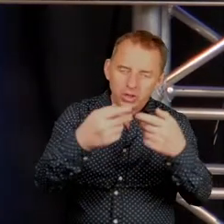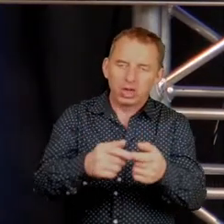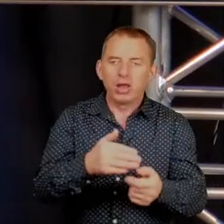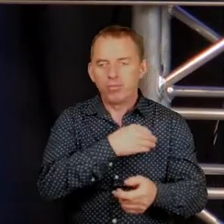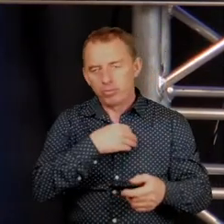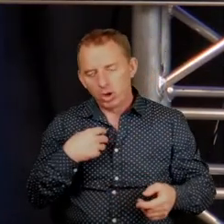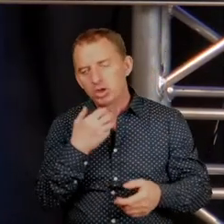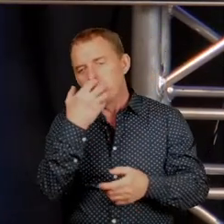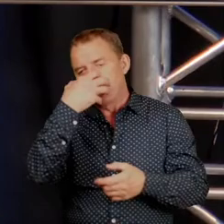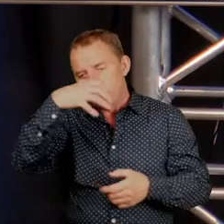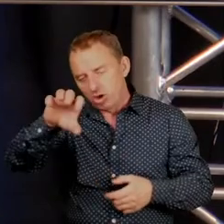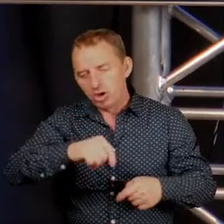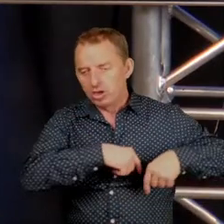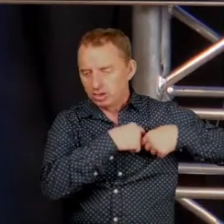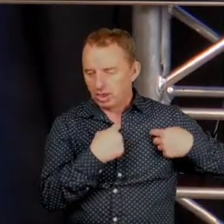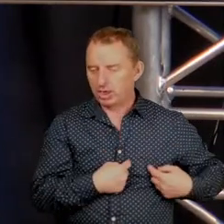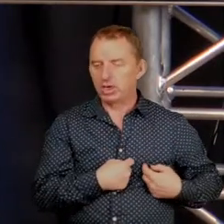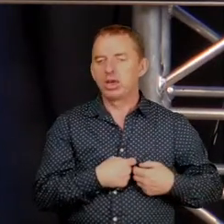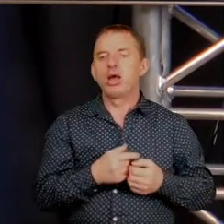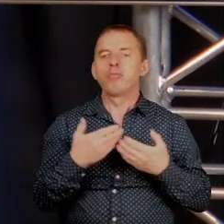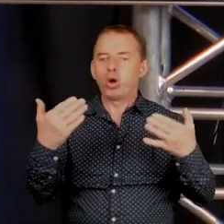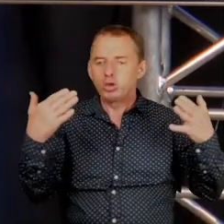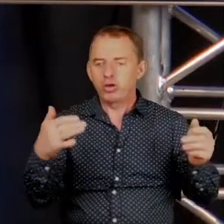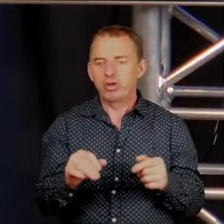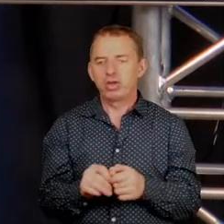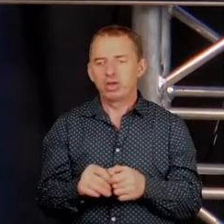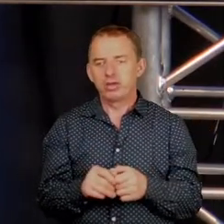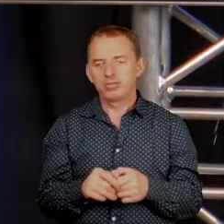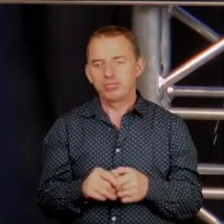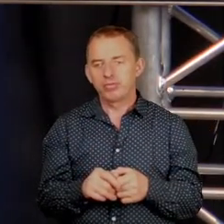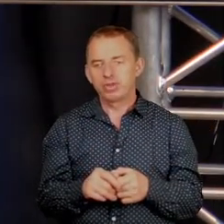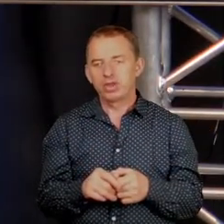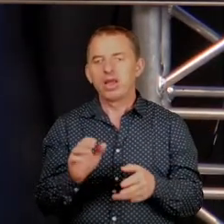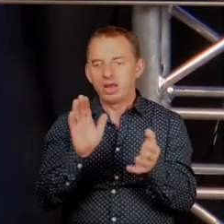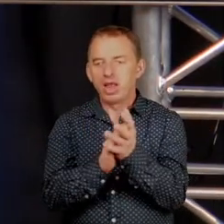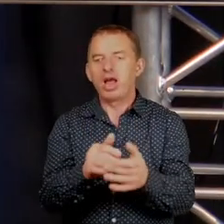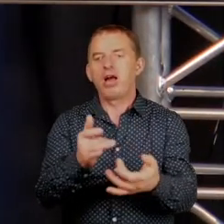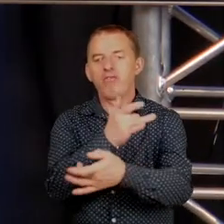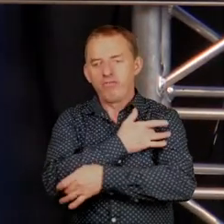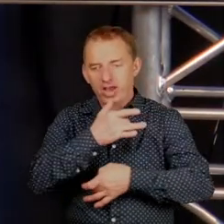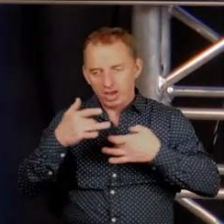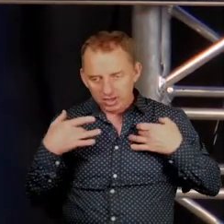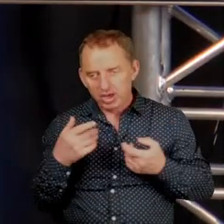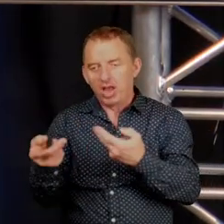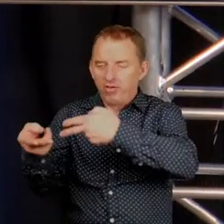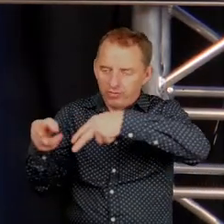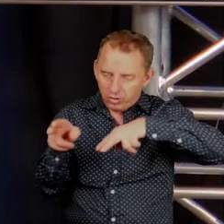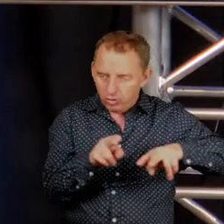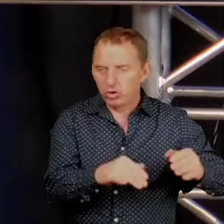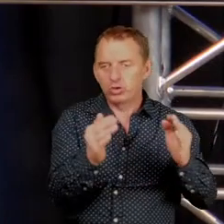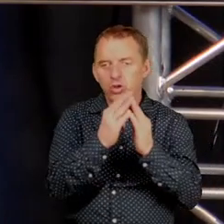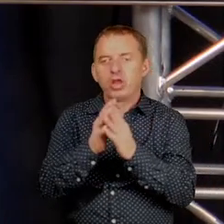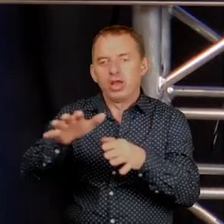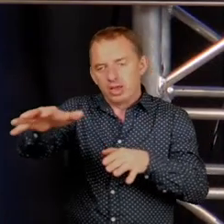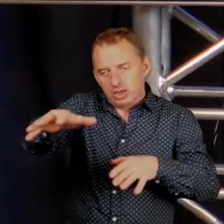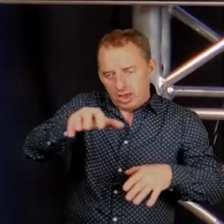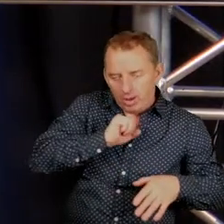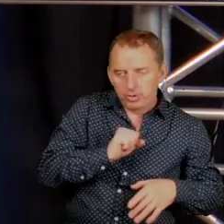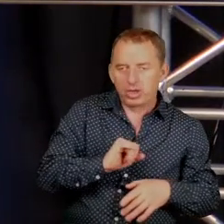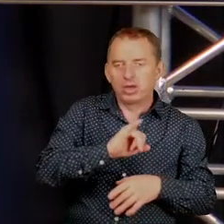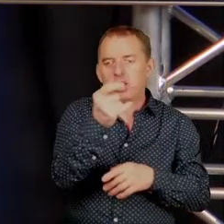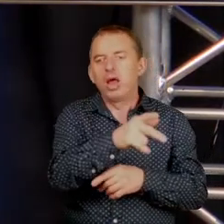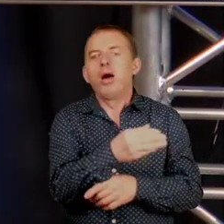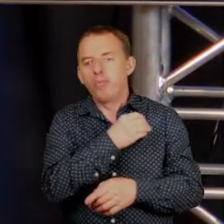polskie, gorące, serdeczne pozdrowienia na Węgrzech. Ale jak wrócisz do domu, także zabierz je,